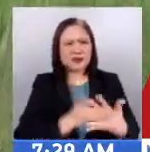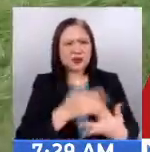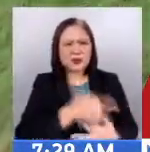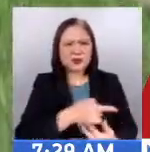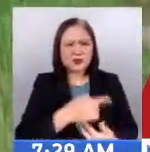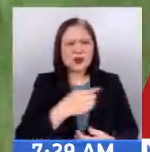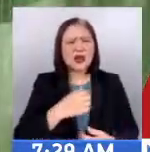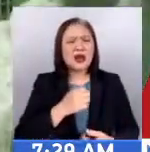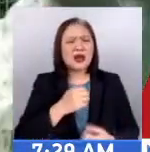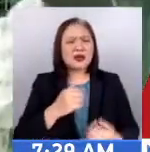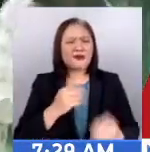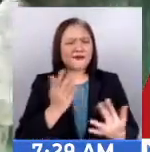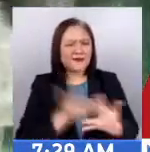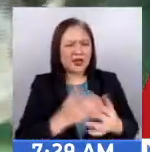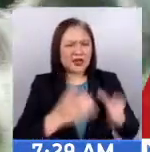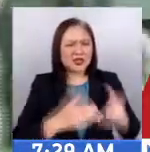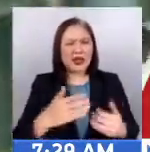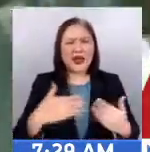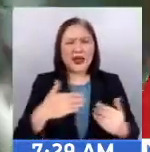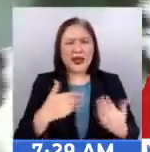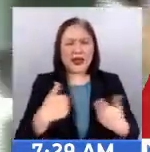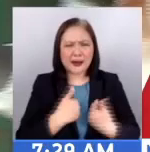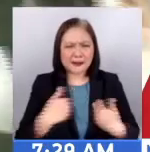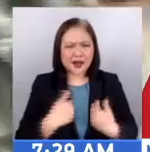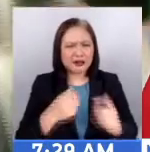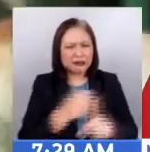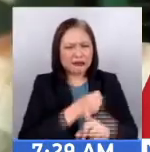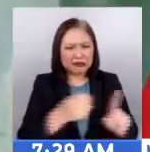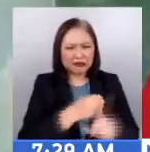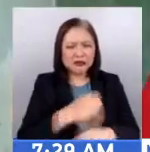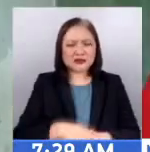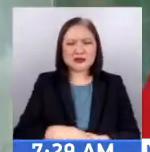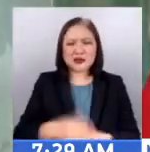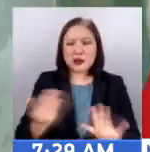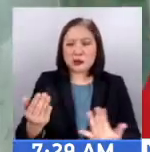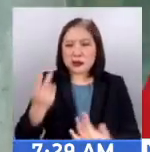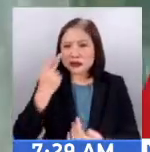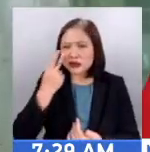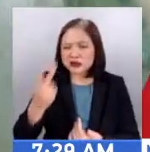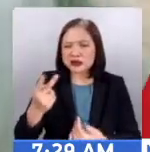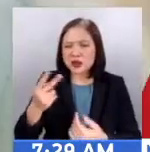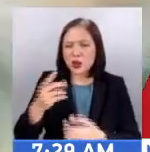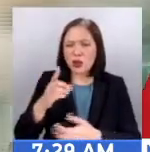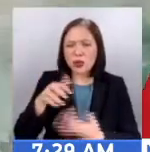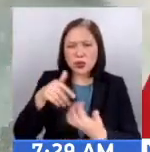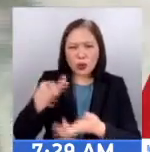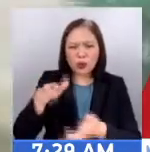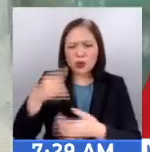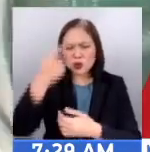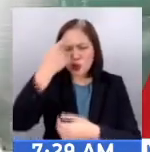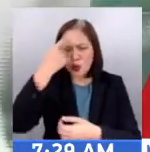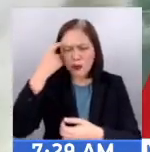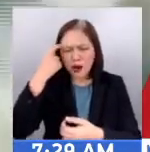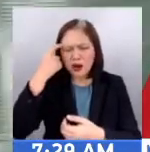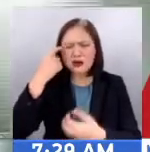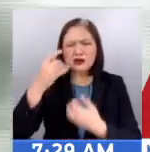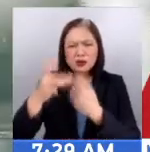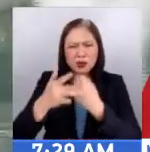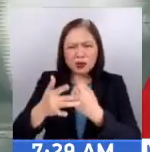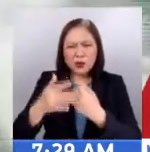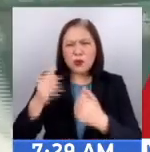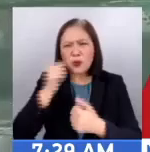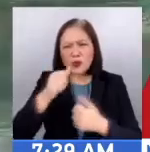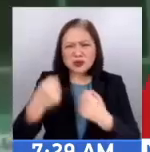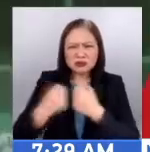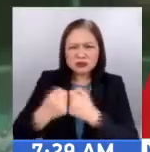cruelty laban sa kanya. Hanggang ngayon kasi bakas pa ang trauma kay Barbie. Lagi siyang umaangil at nakikipag-away sa mga kapwa-aso sa